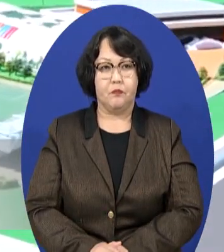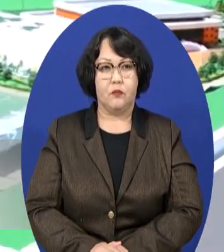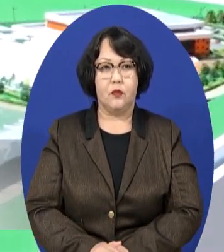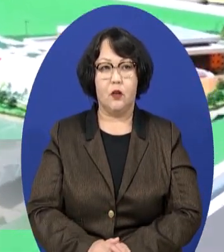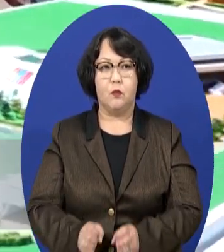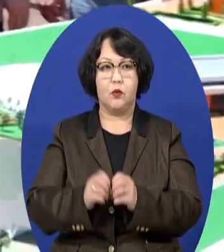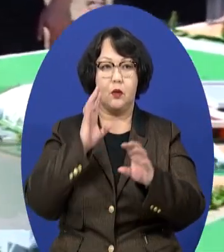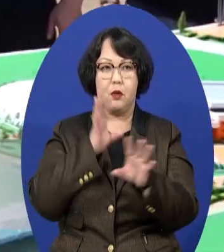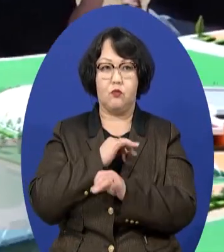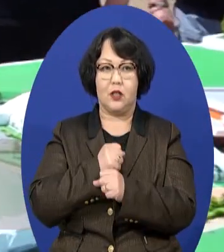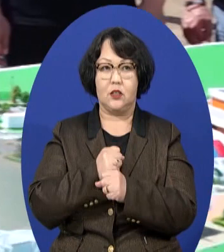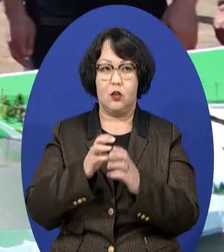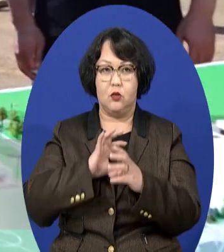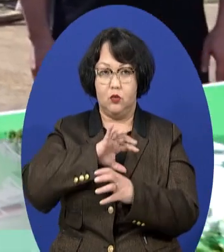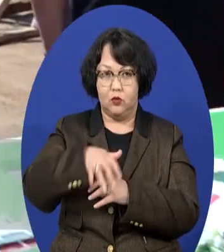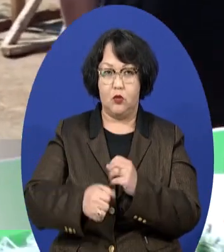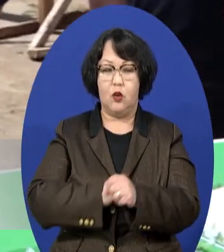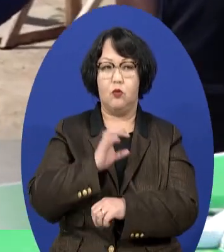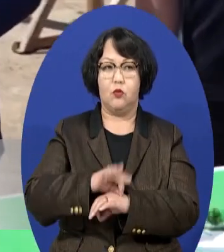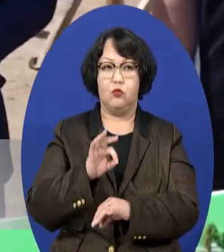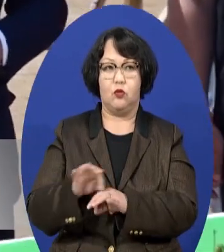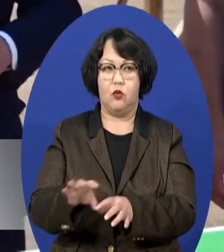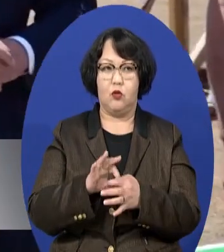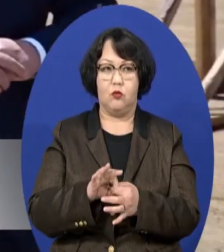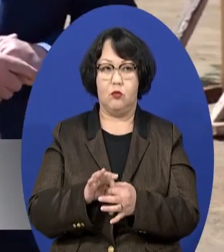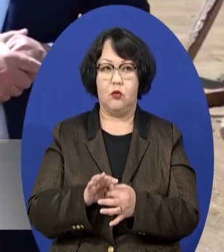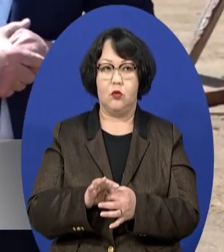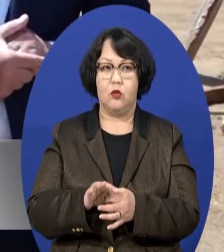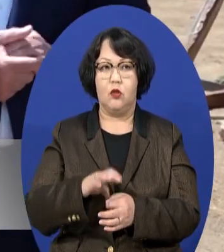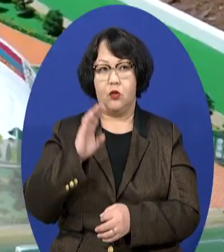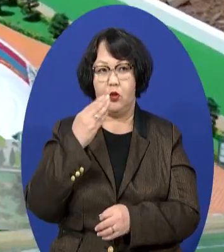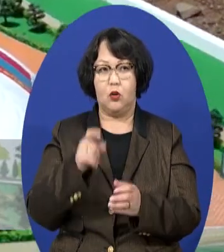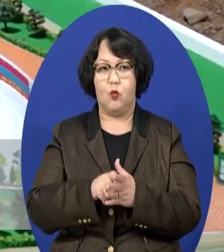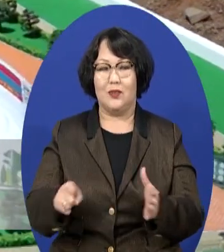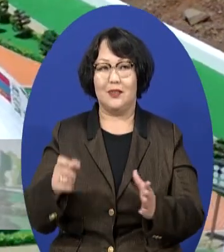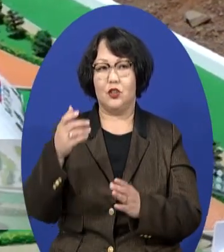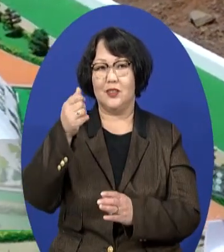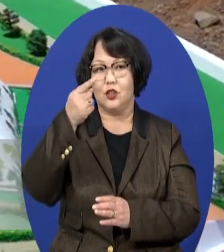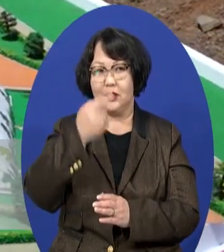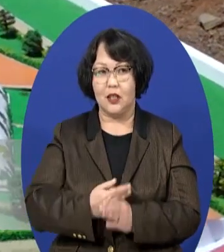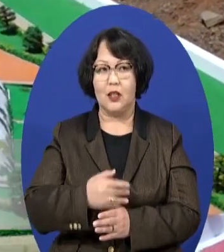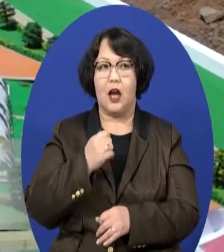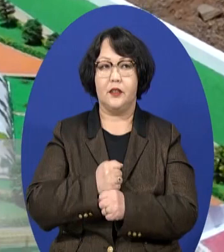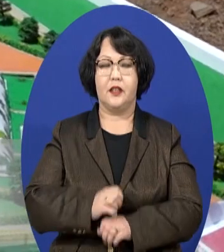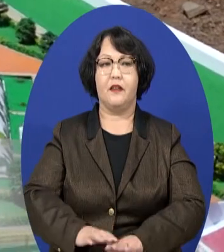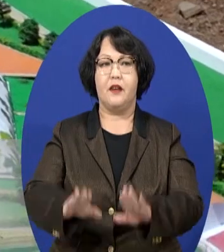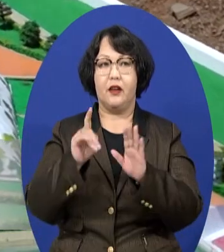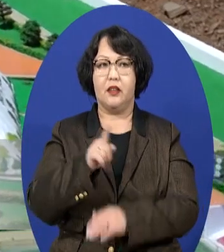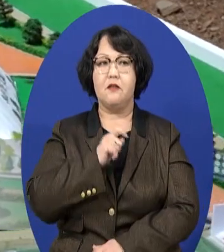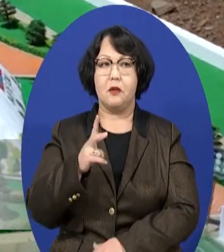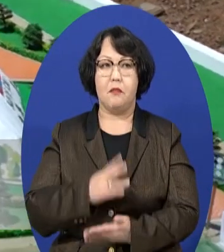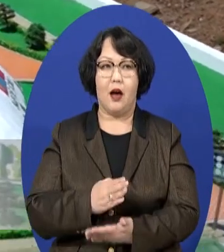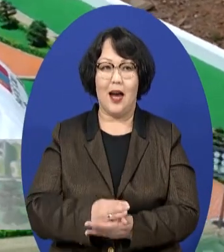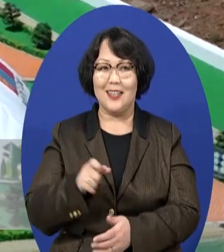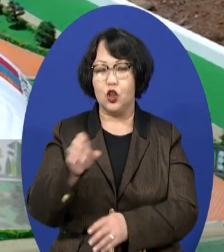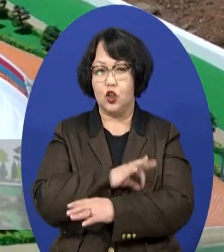Бүтээн байгуулалтын ажлууд дэлхийн нийтийг хамарсан цар тахлын улмаас удааширч хэсэг хугацаанд цаацсан ч өнөөдрийн байдлаар ажил хэвэн үргэлжилж байгаа гэлээ.